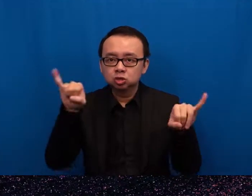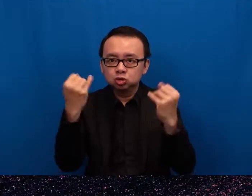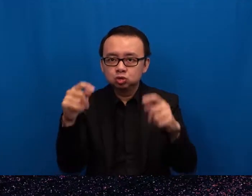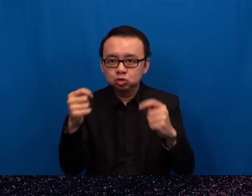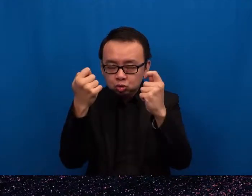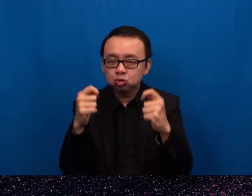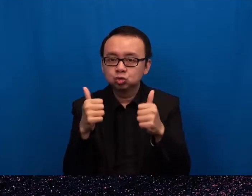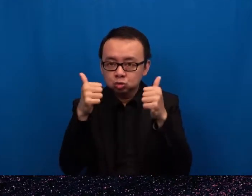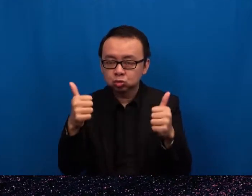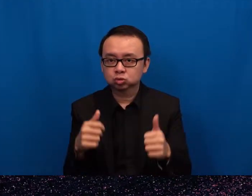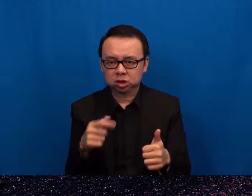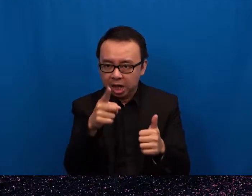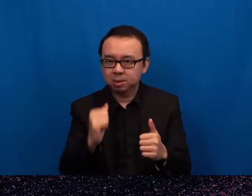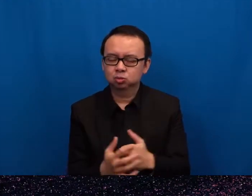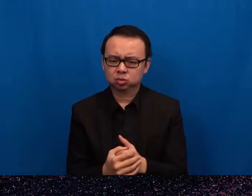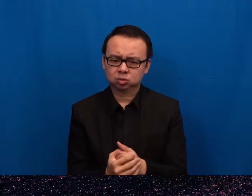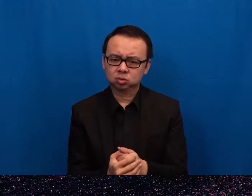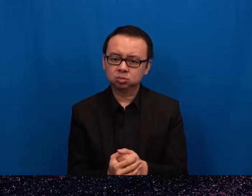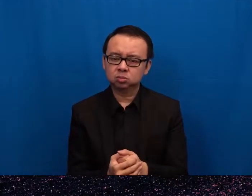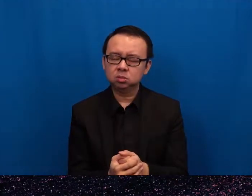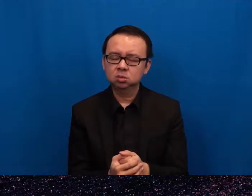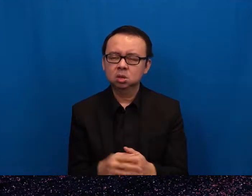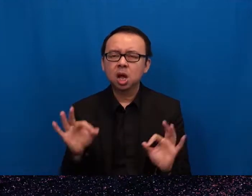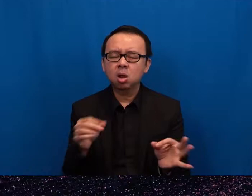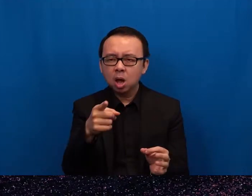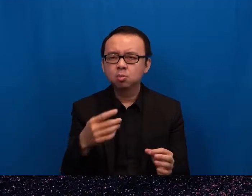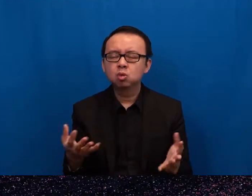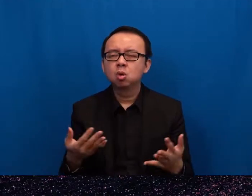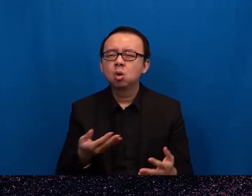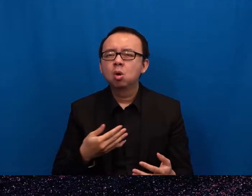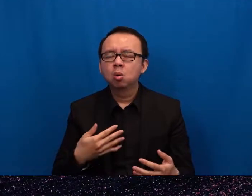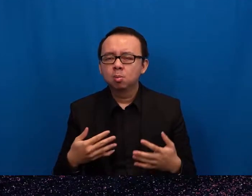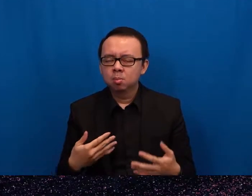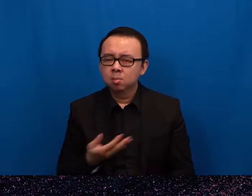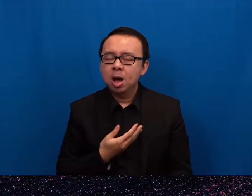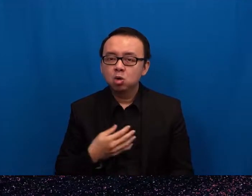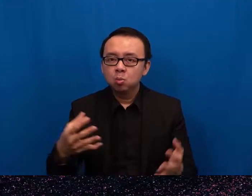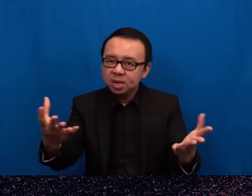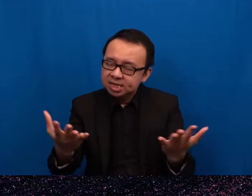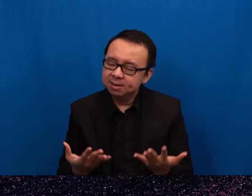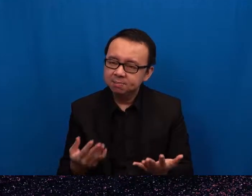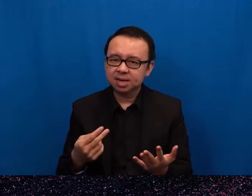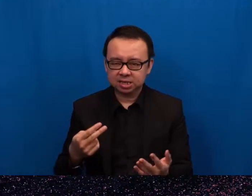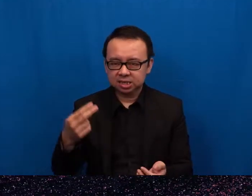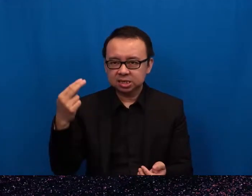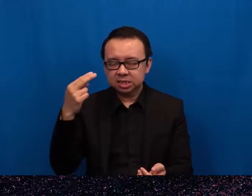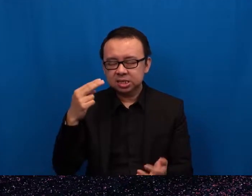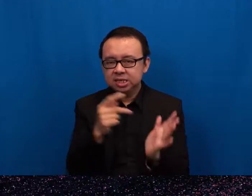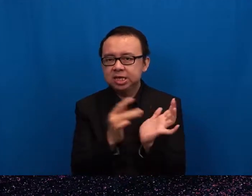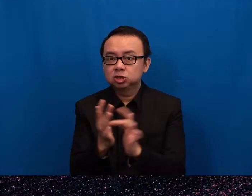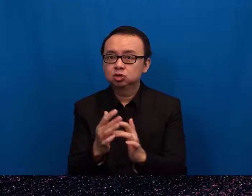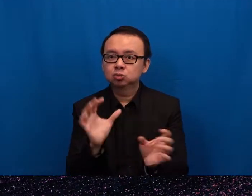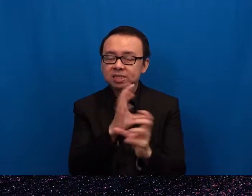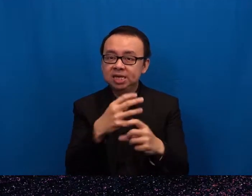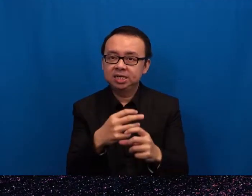over your life. Kalau Anda mau menerima Yesus dan mengakui dosamu, ada tuntunannya sepanjang online ini. Tapi saya